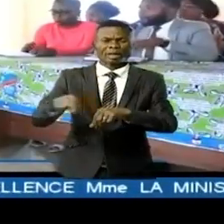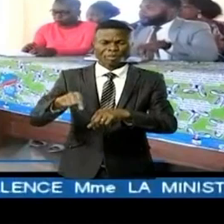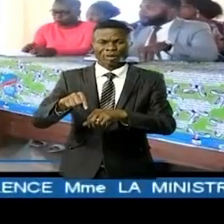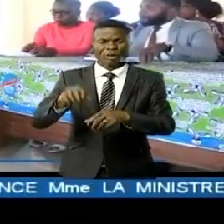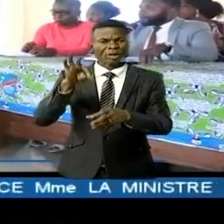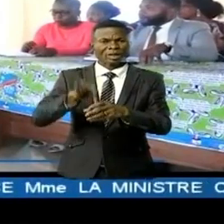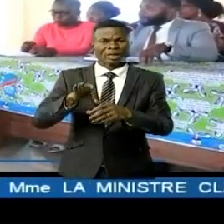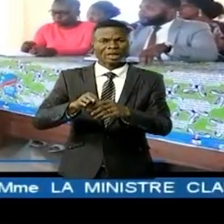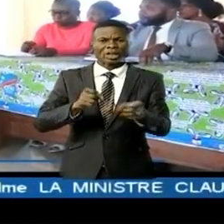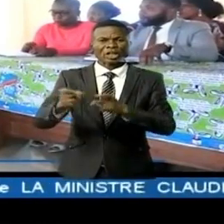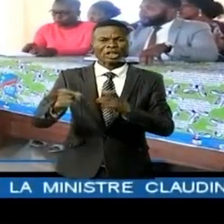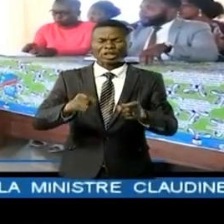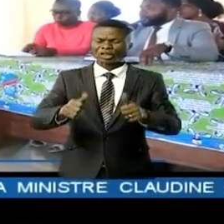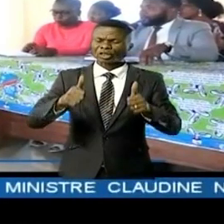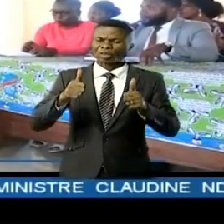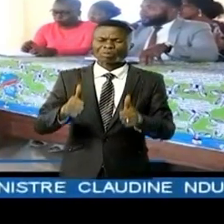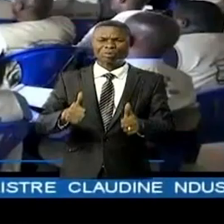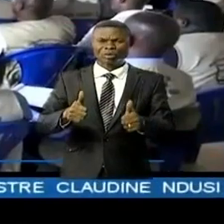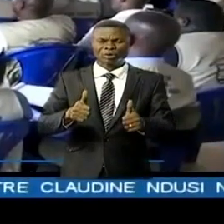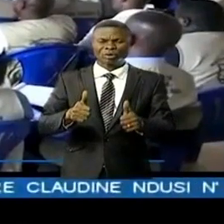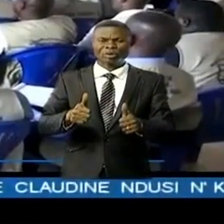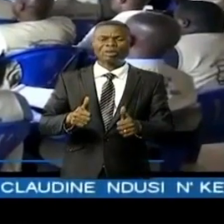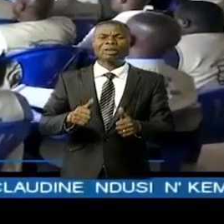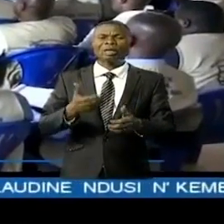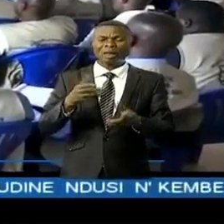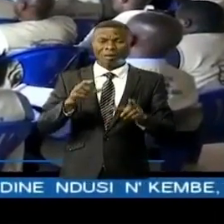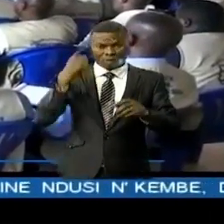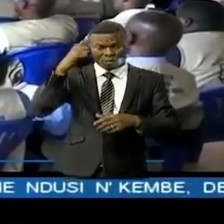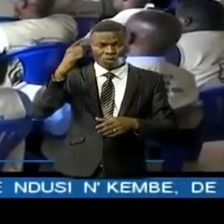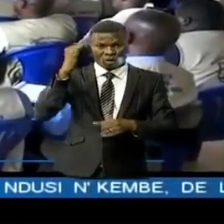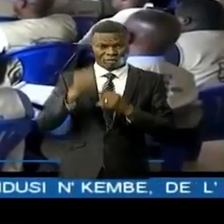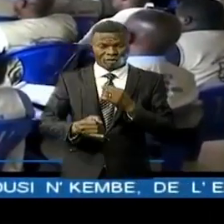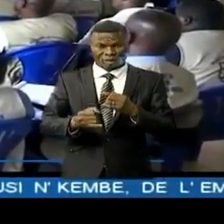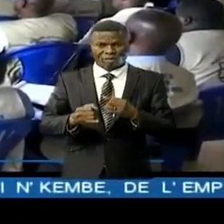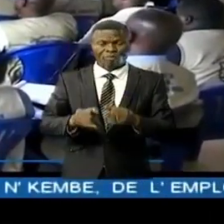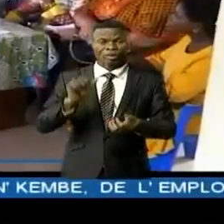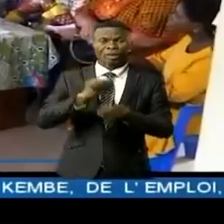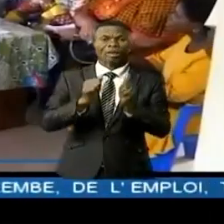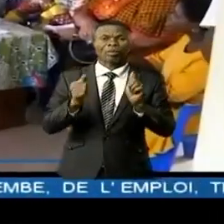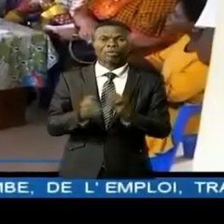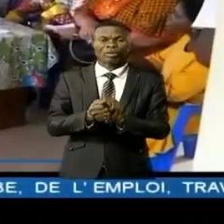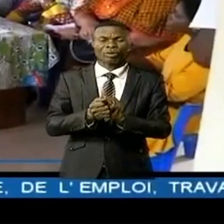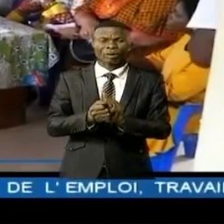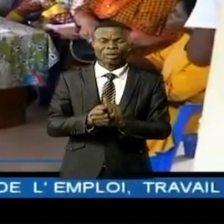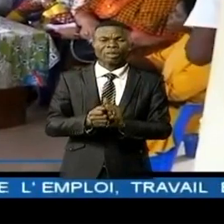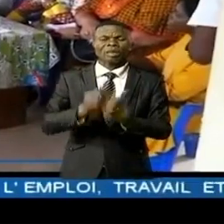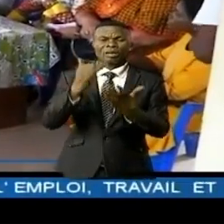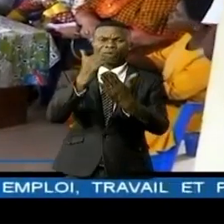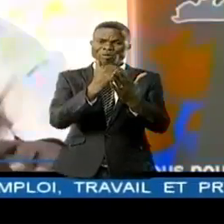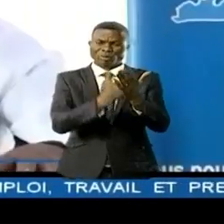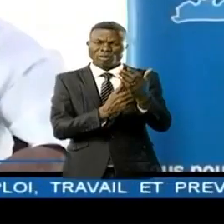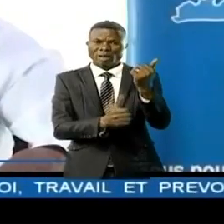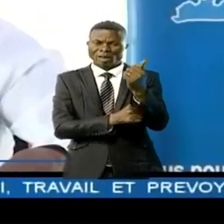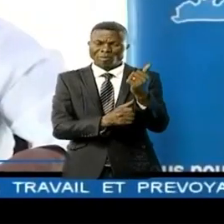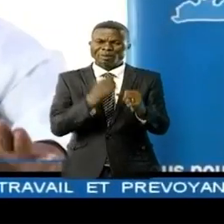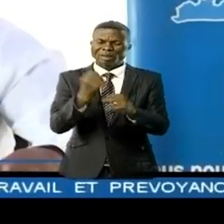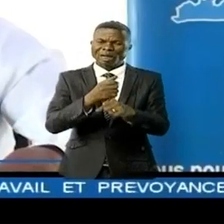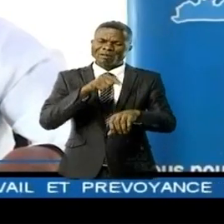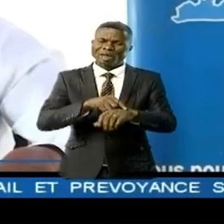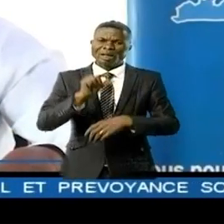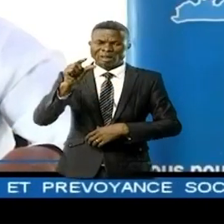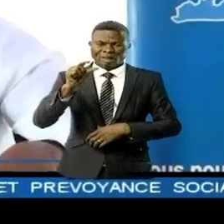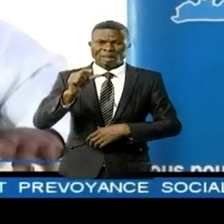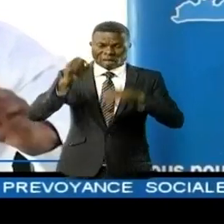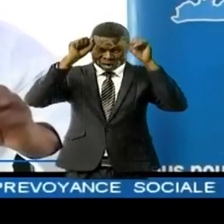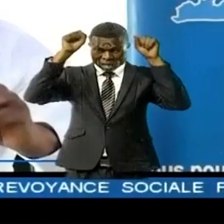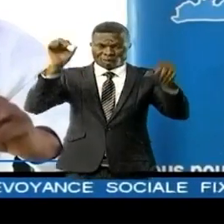par une gestion parcimonieuse des ressources. Et pour terminer, en ce qui concerne le recrutement des personnels temporaires, Denis Kadima